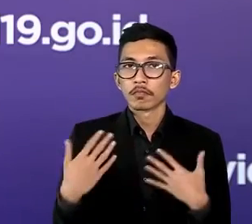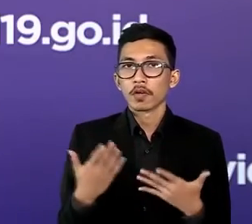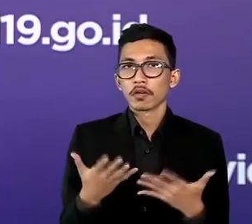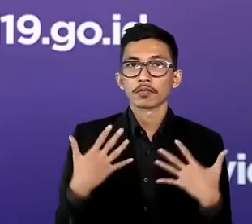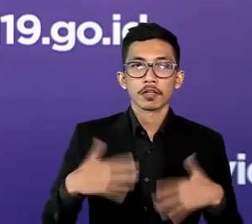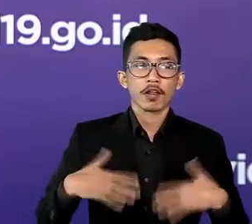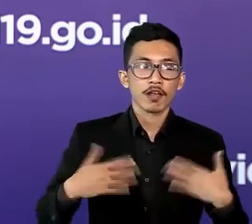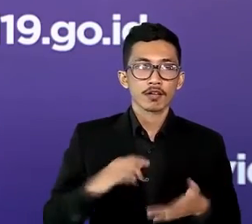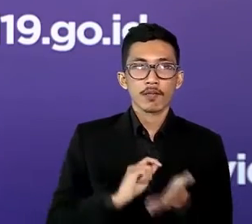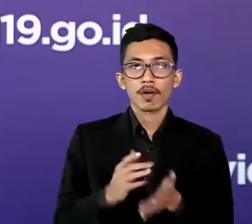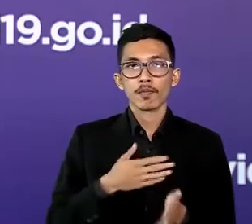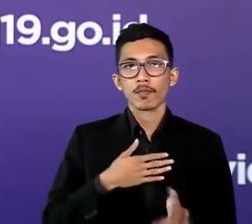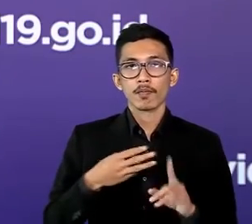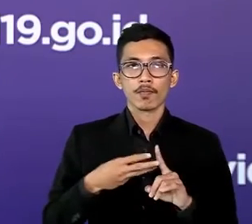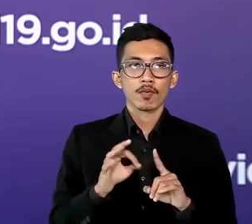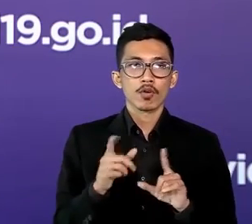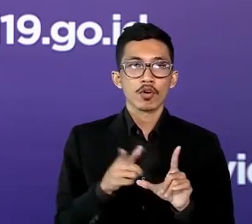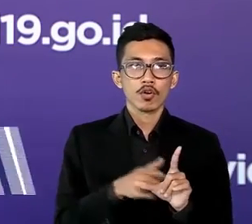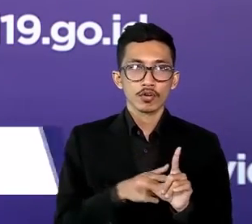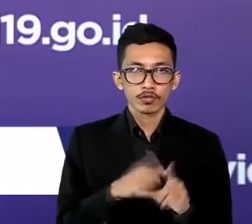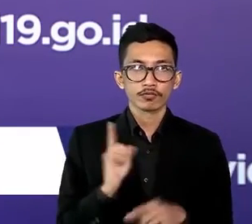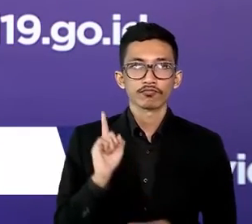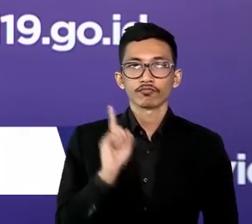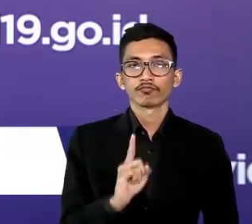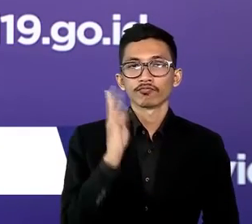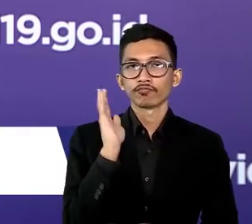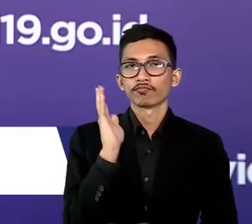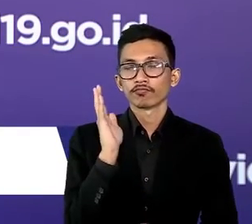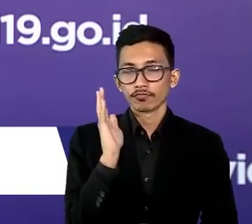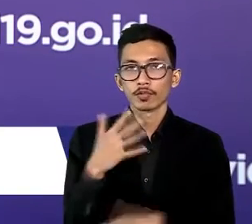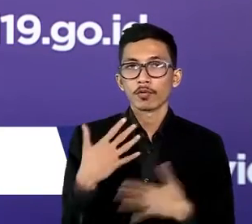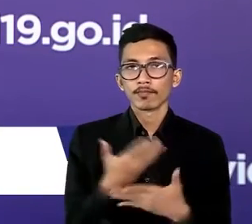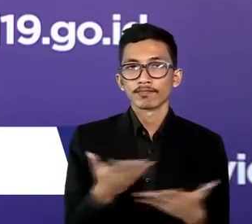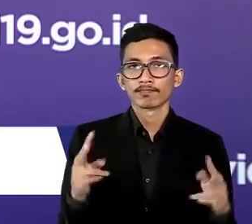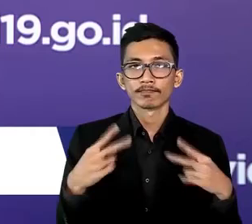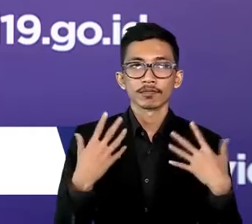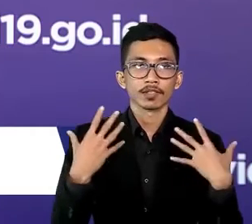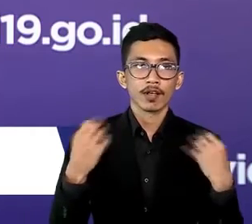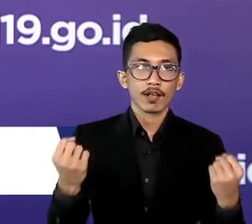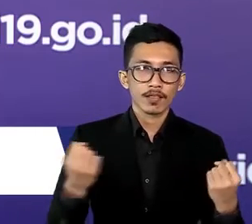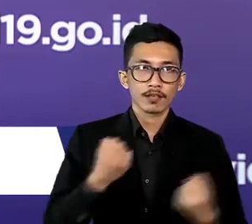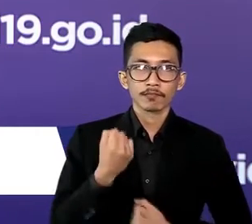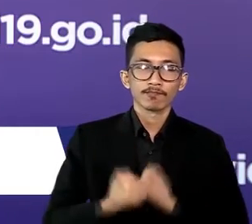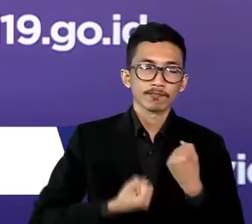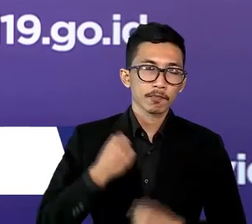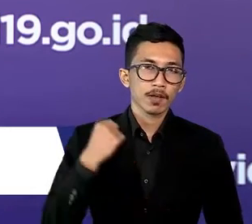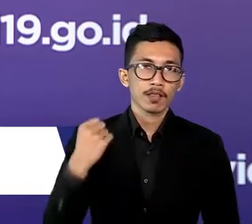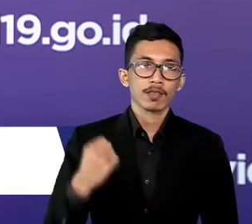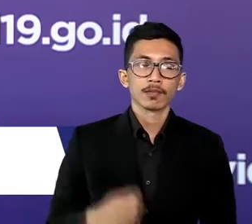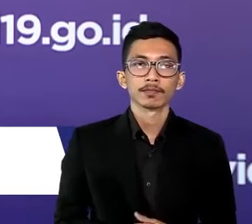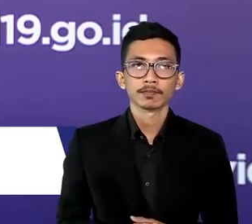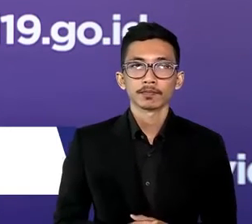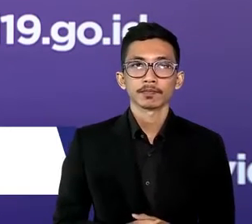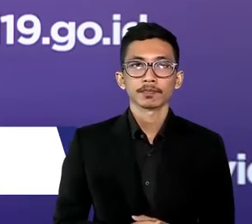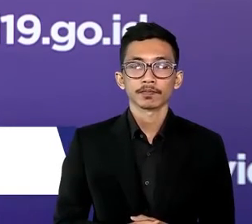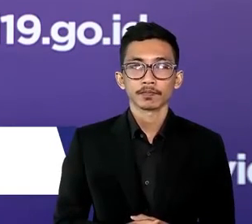Senang sekali saya Boy Bakamaru Ginting dapat hadir menemani Anda pada sore hari ini. Semoga tetap sehat dan selalu semangat dalam beraktivitas. Tak akan